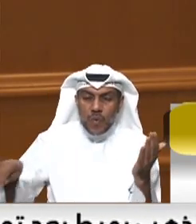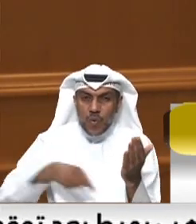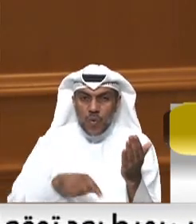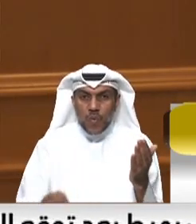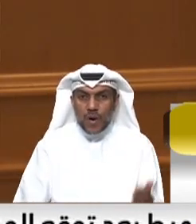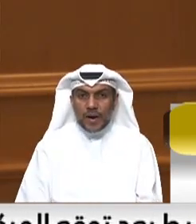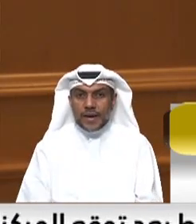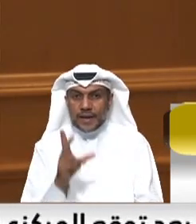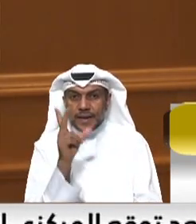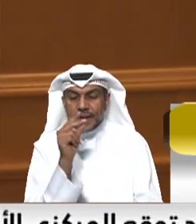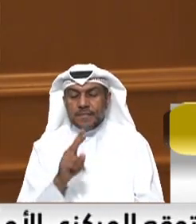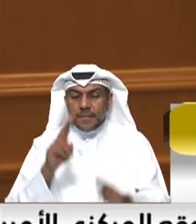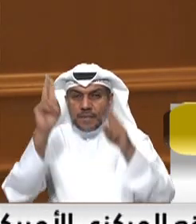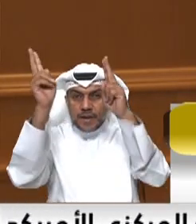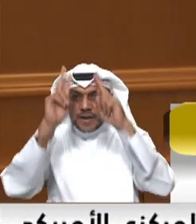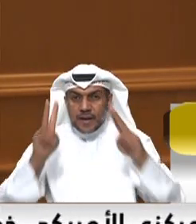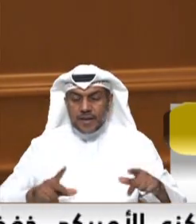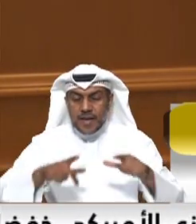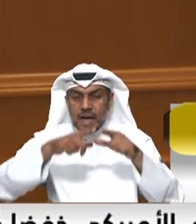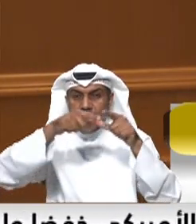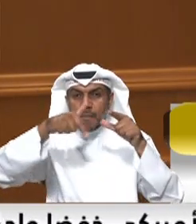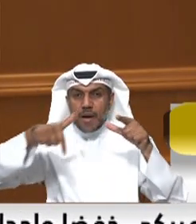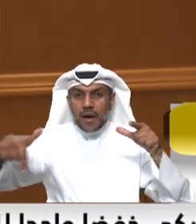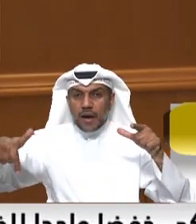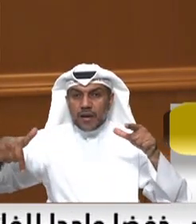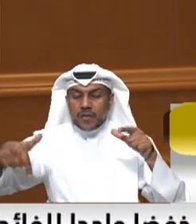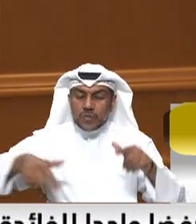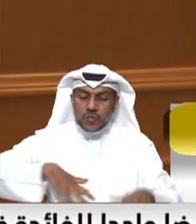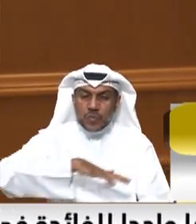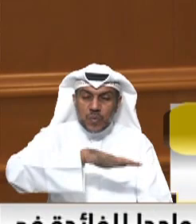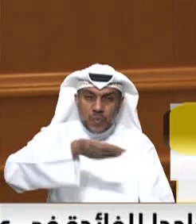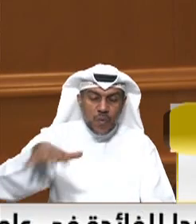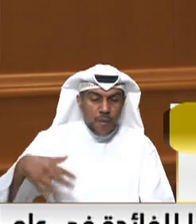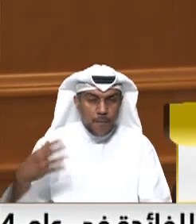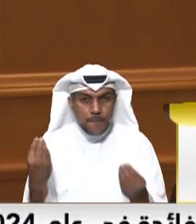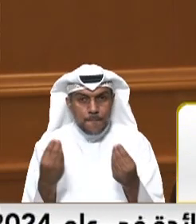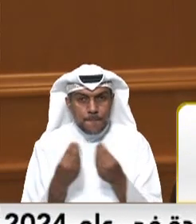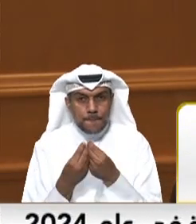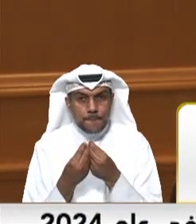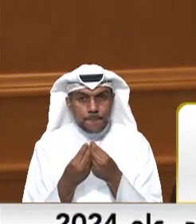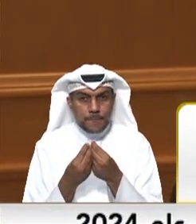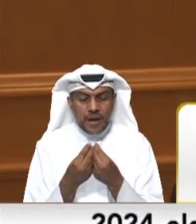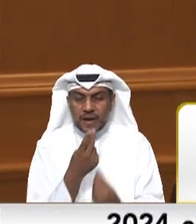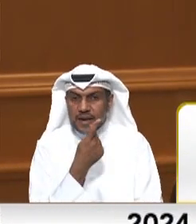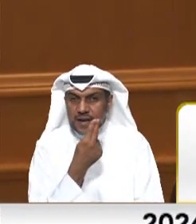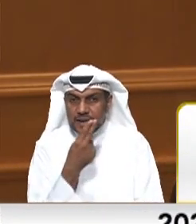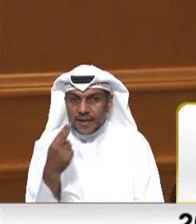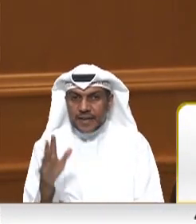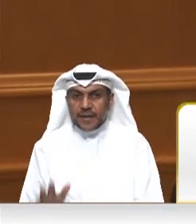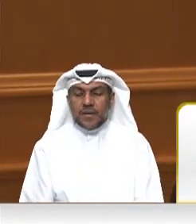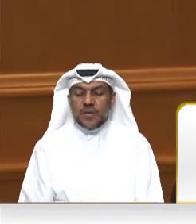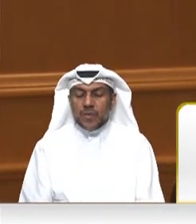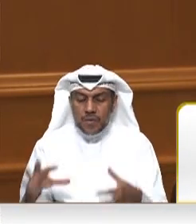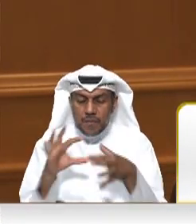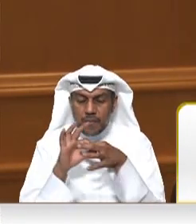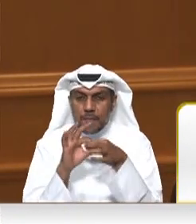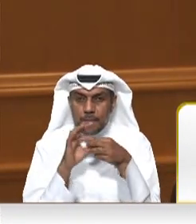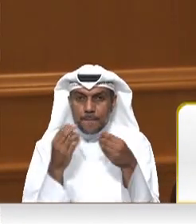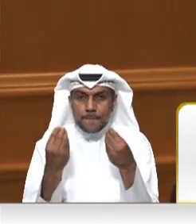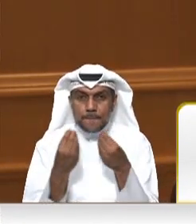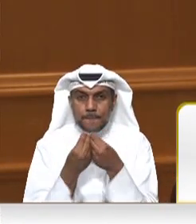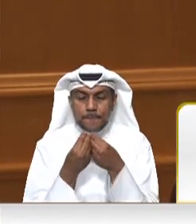اتفاقية الربط الكهربائي اللي تشمل اللي هو الربط مع الكويت، وكذلك راح كذلك يشمل